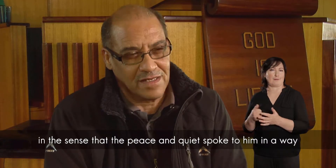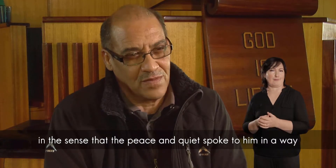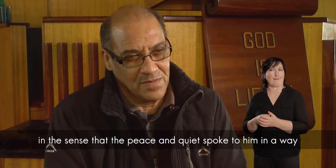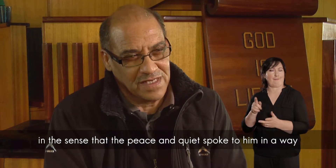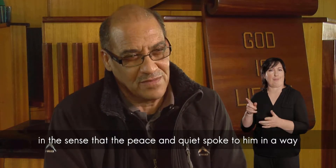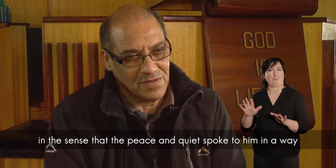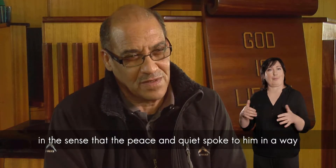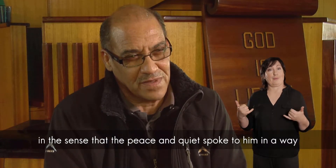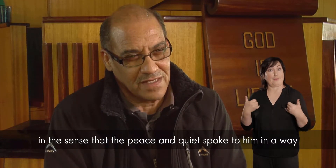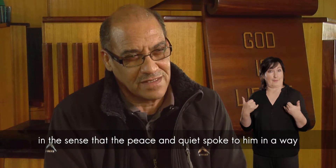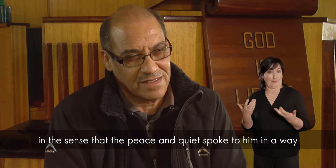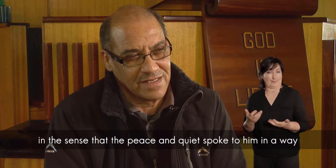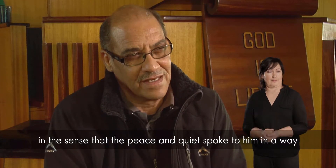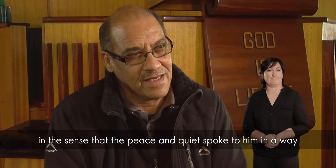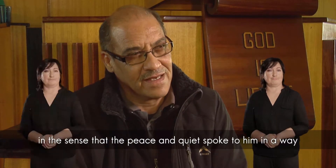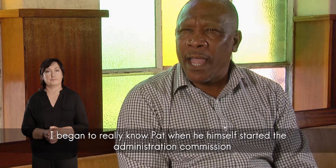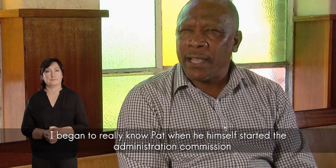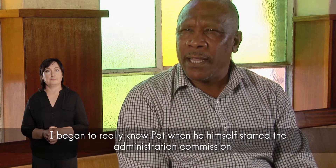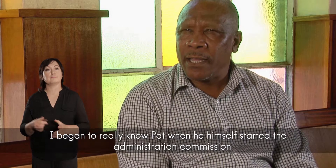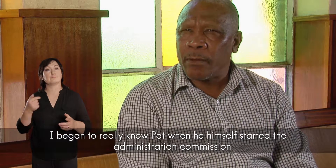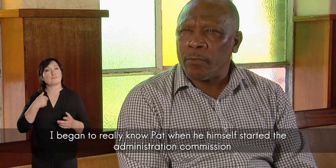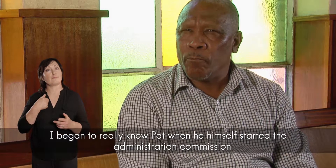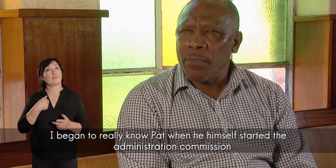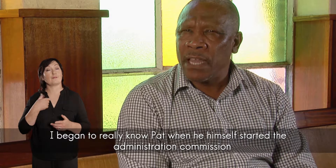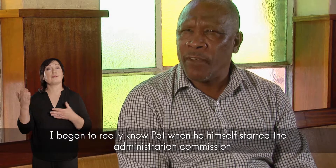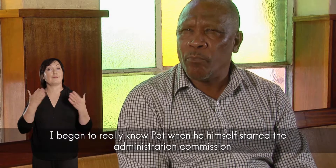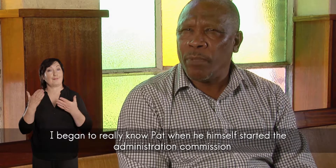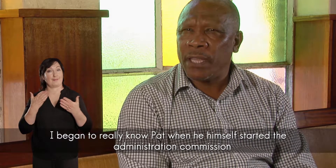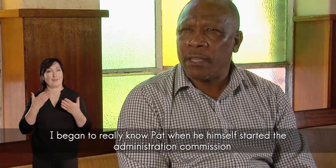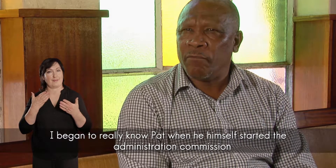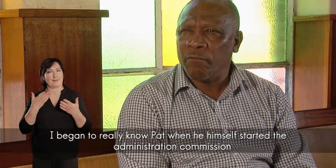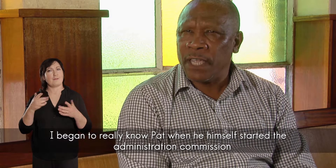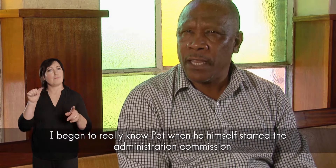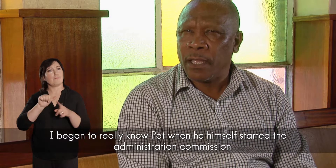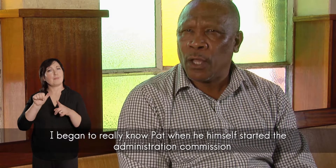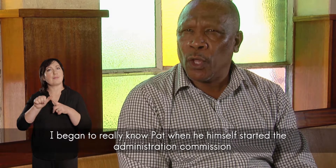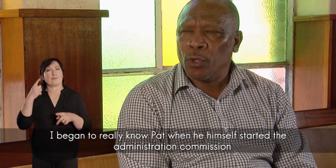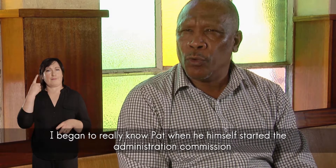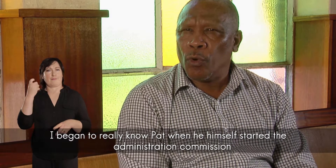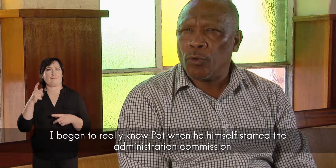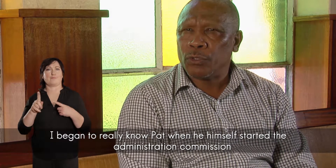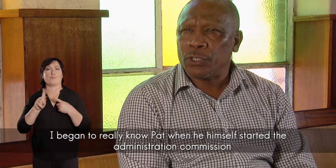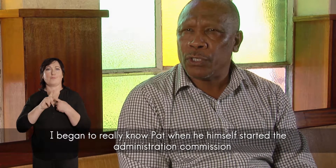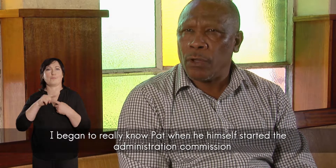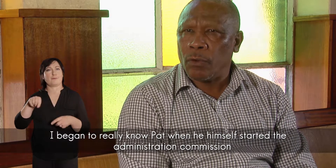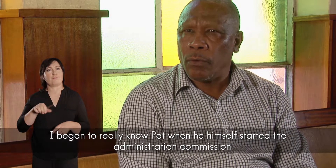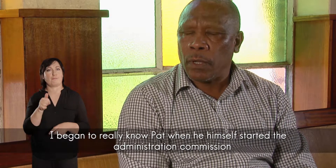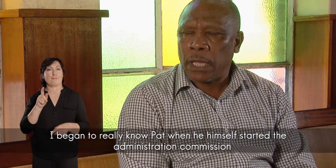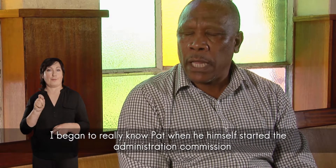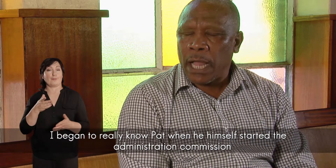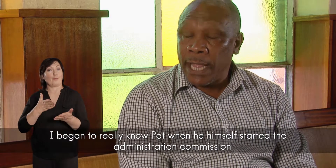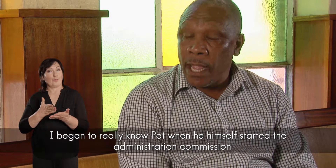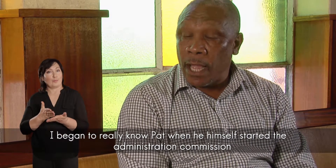het natuurlijk op een meneer met hom gepraat. Ek leer meer van Pet weet, toe ons nou,